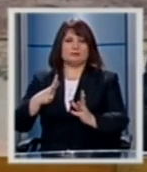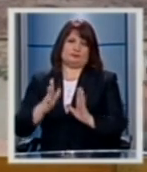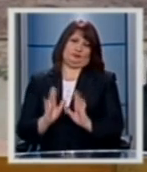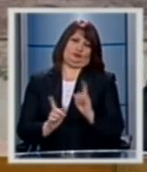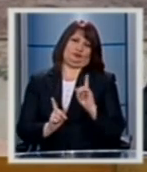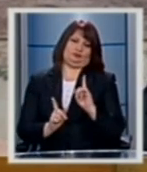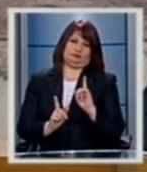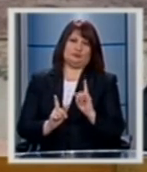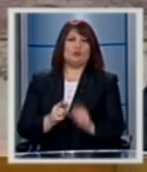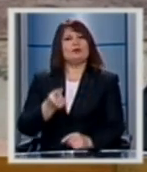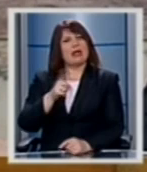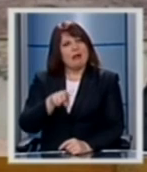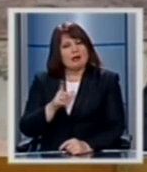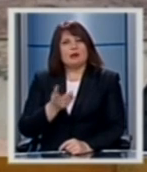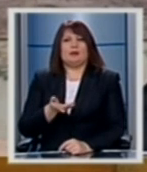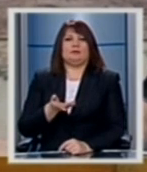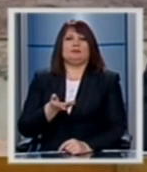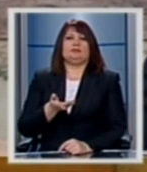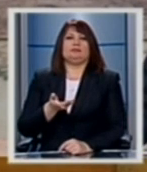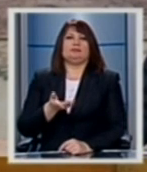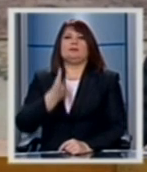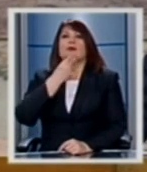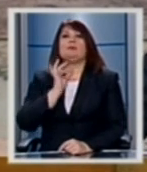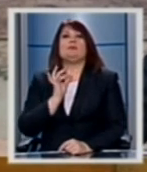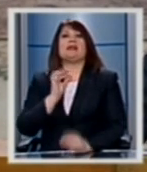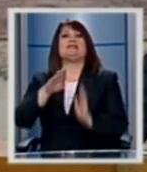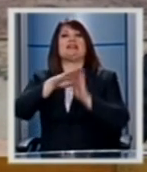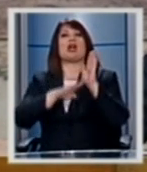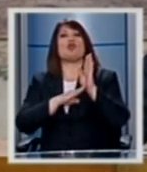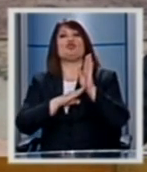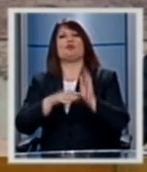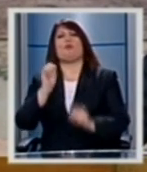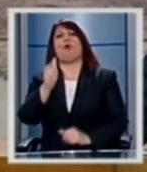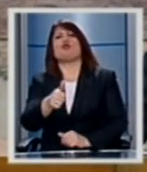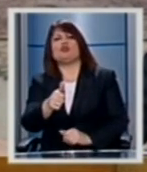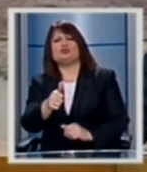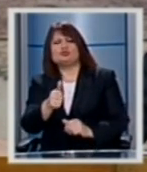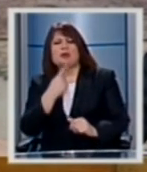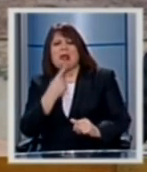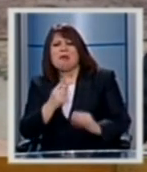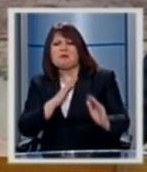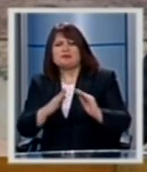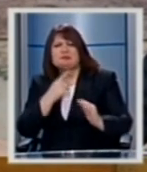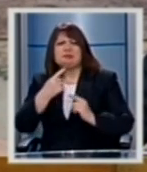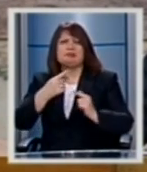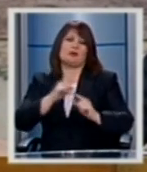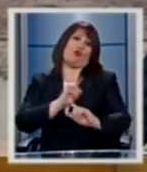επίσης αναλαμβάνουν να υπερασπιστούν τον κανονισμό εξιδίων. Σας παρακαλώ